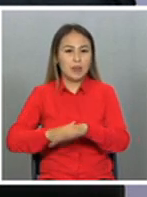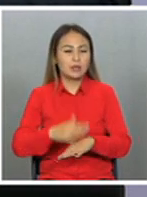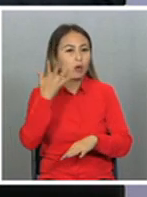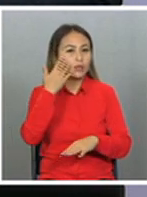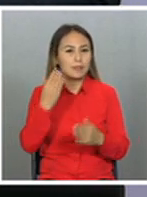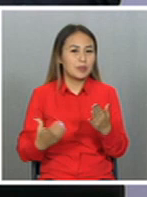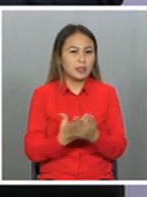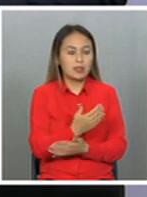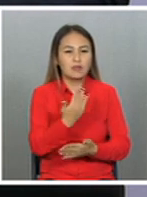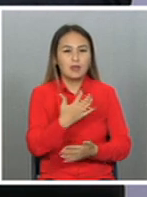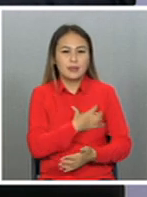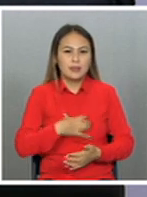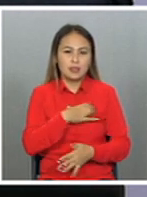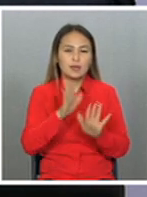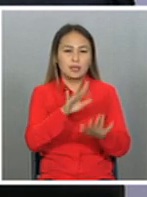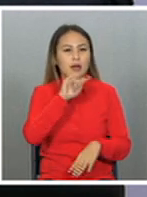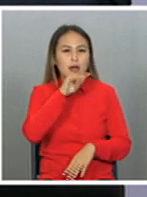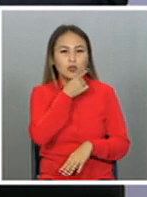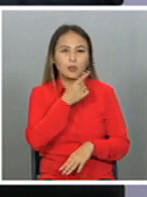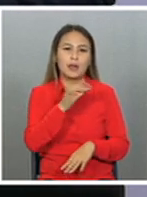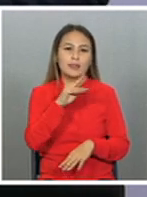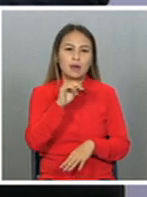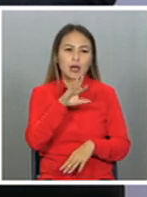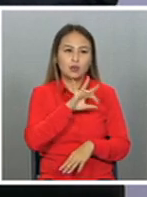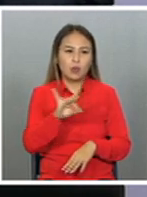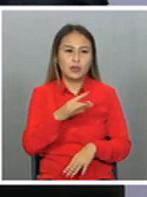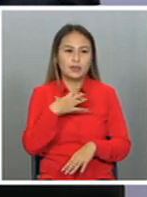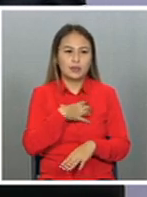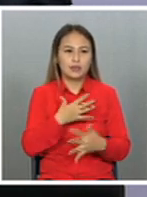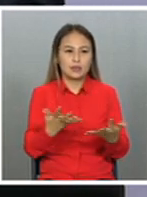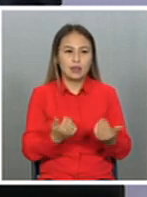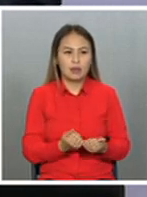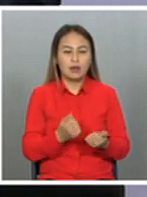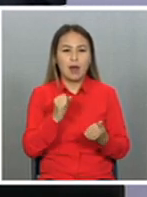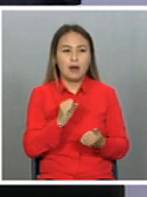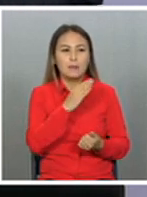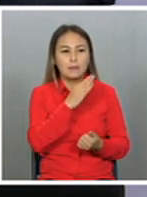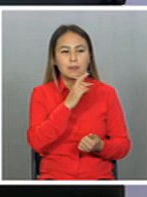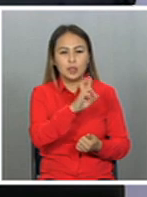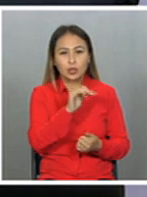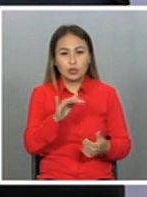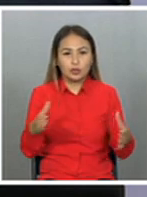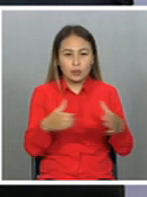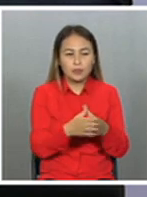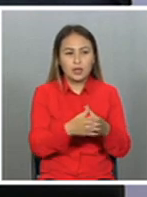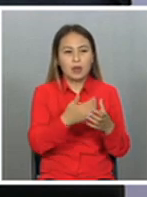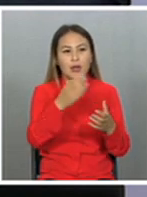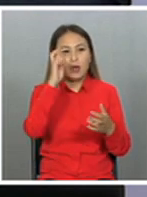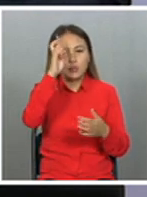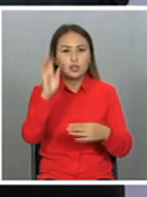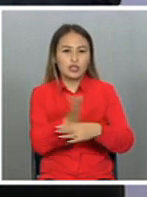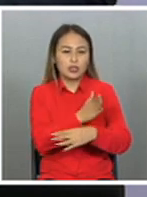кезде негізінен экономикалық индикаторларды негізге алады. Ал Біріккен ұлттар ұйымы мемлекеттерді жіктеген